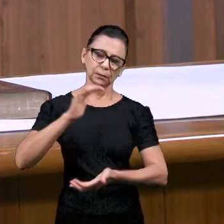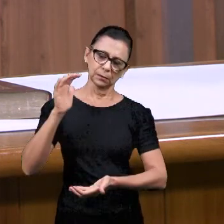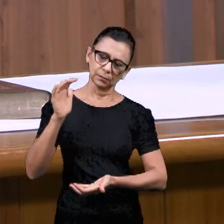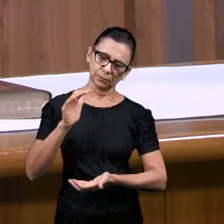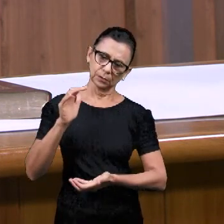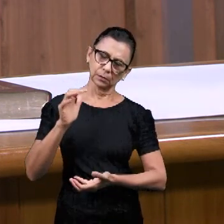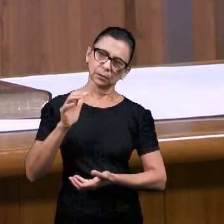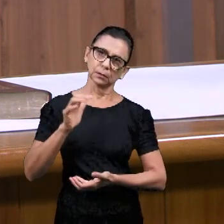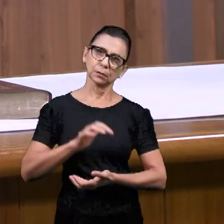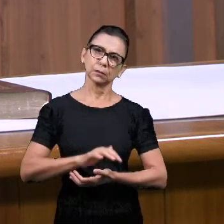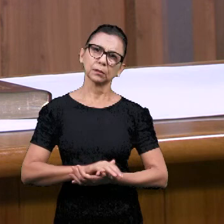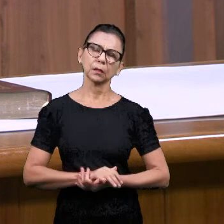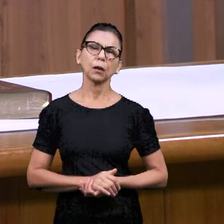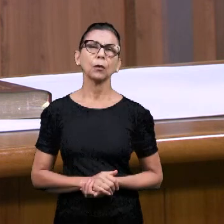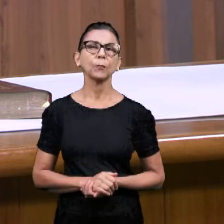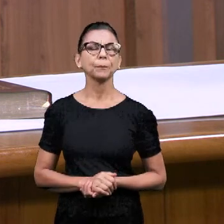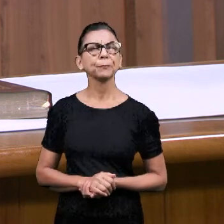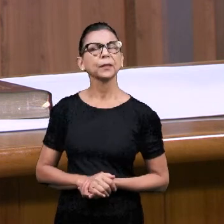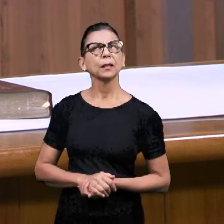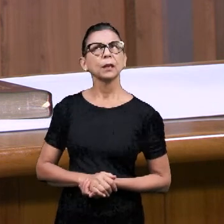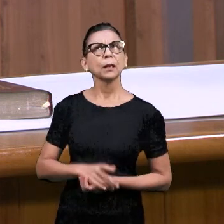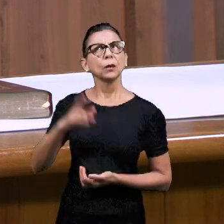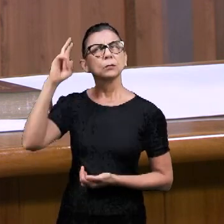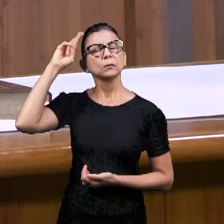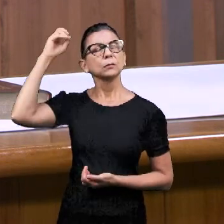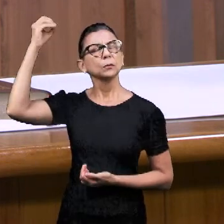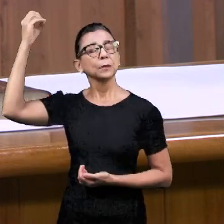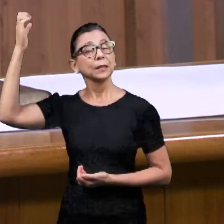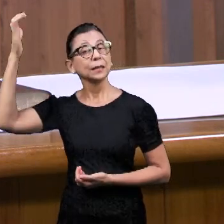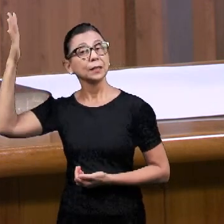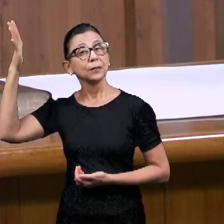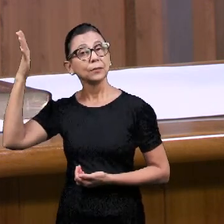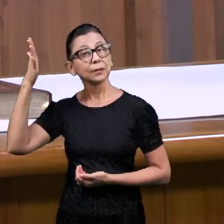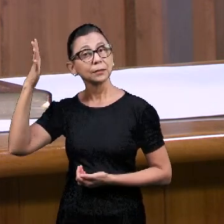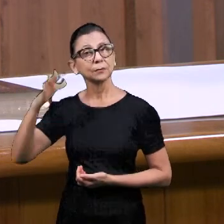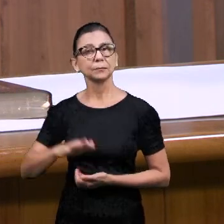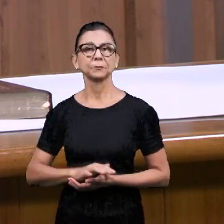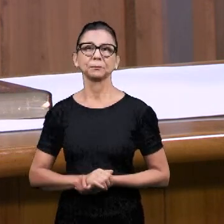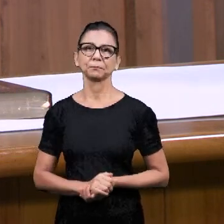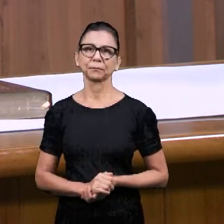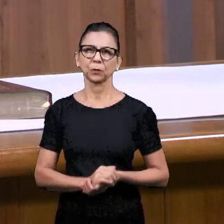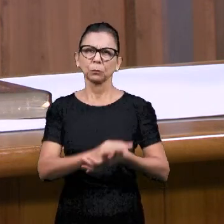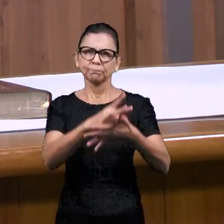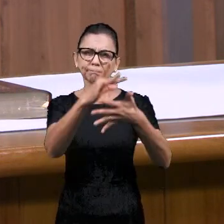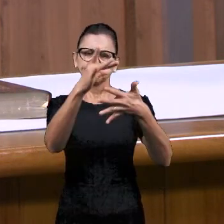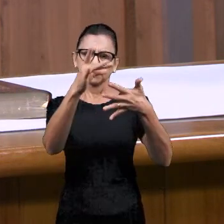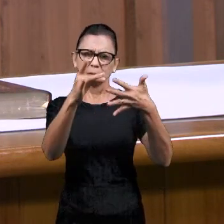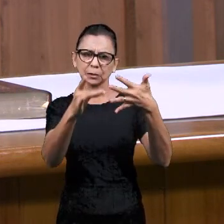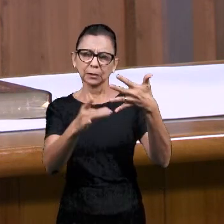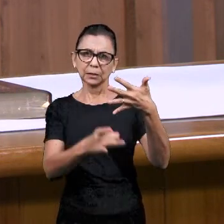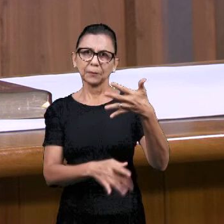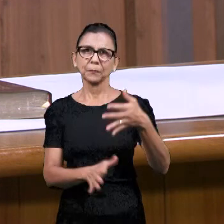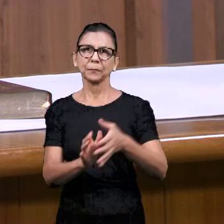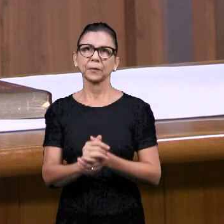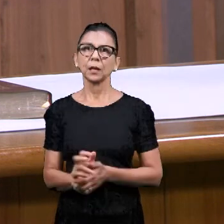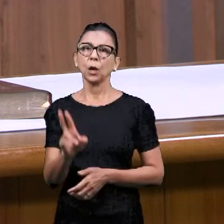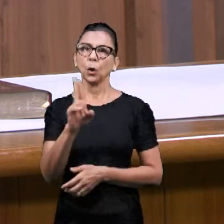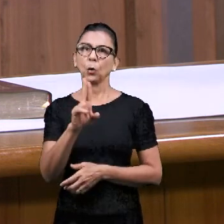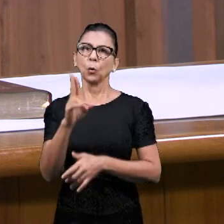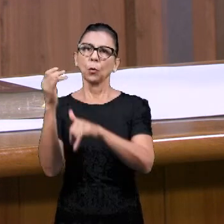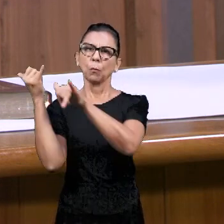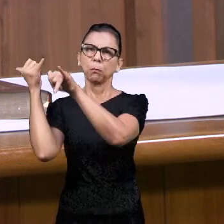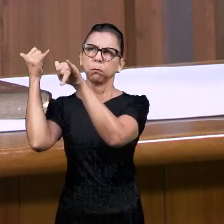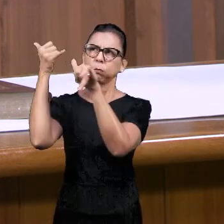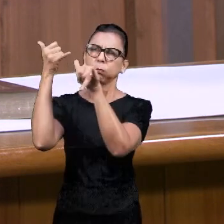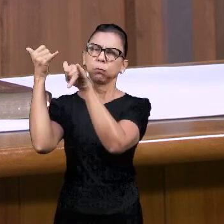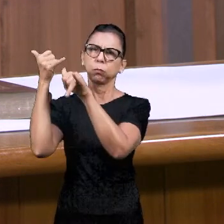par une direction, une révélation que le Seigneur nous a donnée dans les détails, Nous avons utilisé une vignette qui n'a pas changé